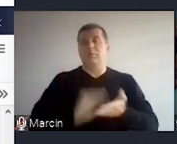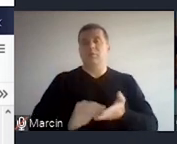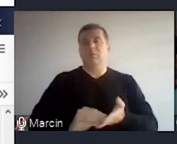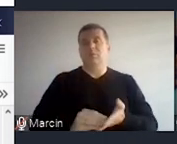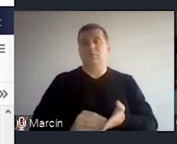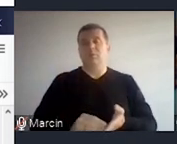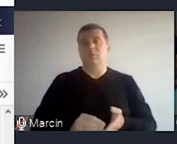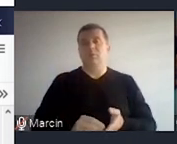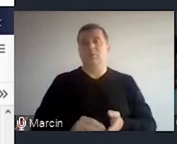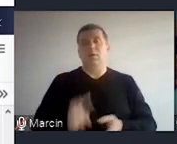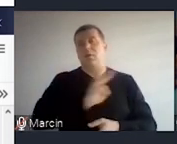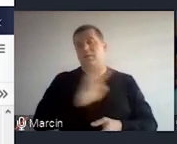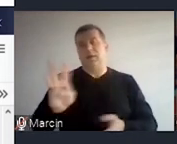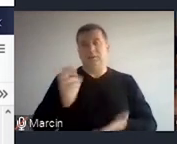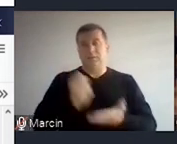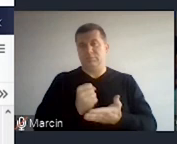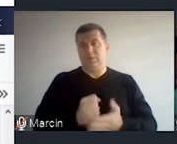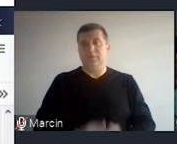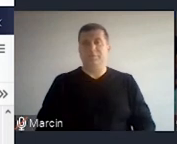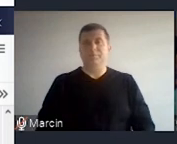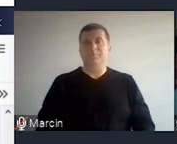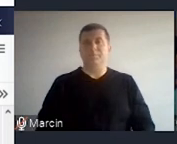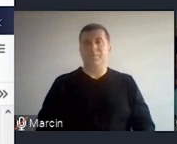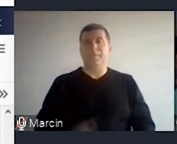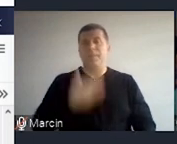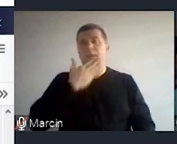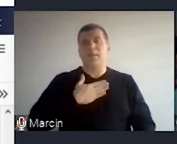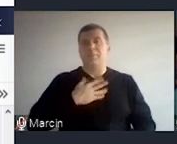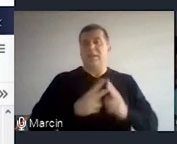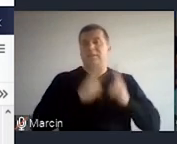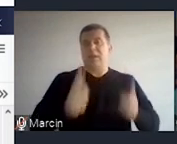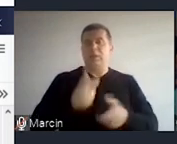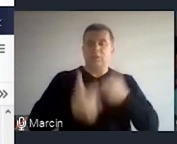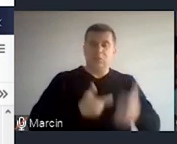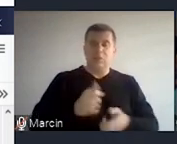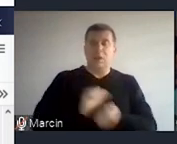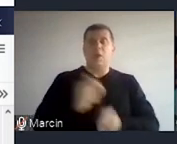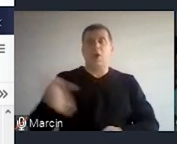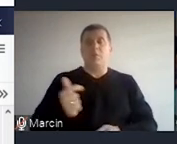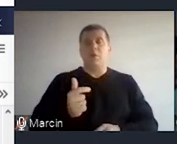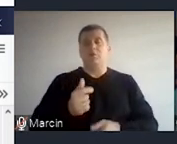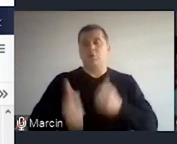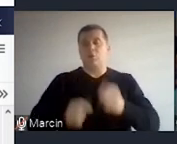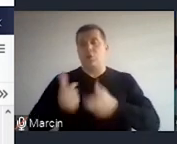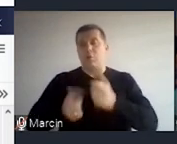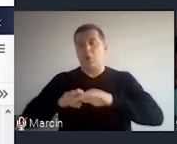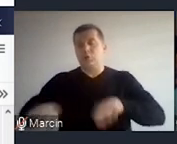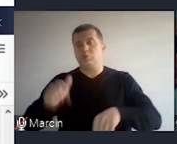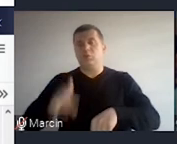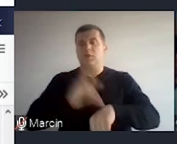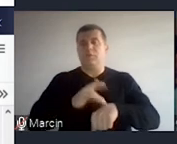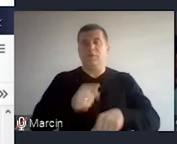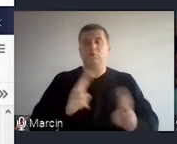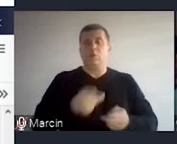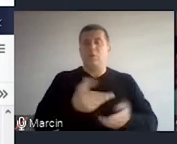to już jest Państwa sprawa. Nie ma tu zakresu czynności czy obowiązków wystawionego odrębnie. On musi wynikać z wniosku